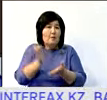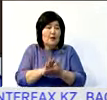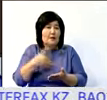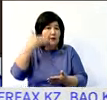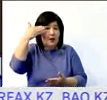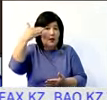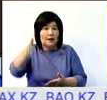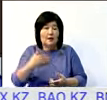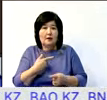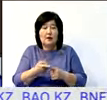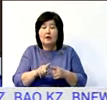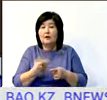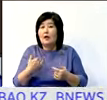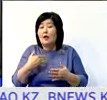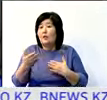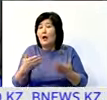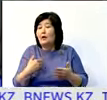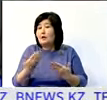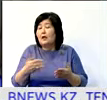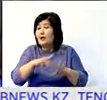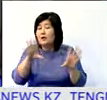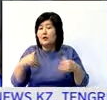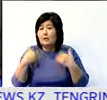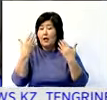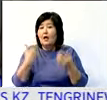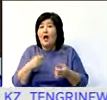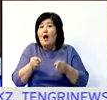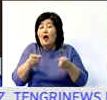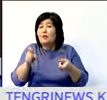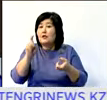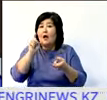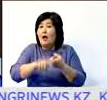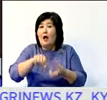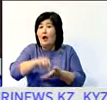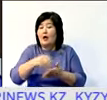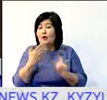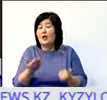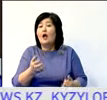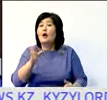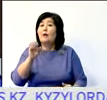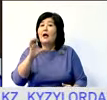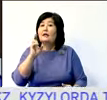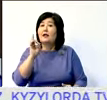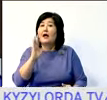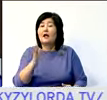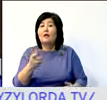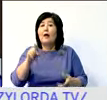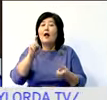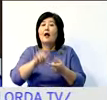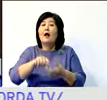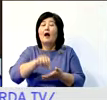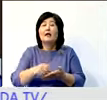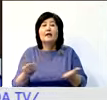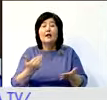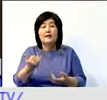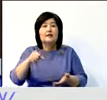жігіттерді мысалы Байметті танымаймын, Баянды да танымаймын. Қылмысқа ешқандай қатысым жоқ. Басқара қатысы қандай, КАИС сервиге